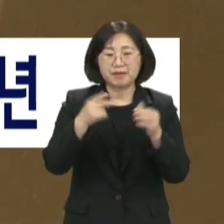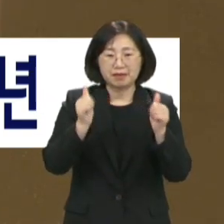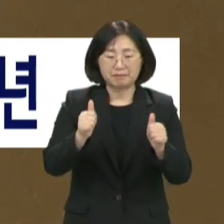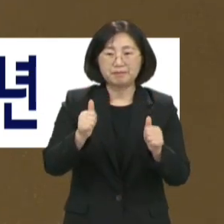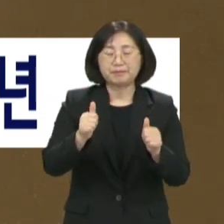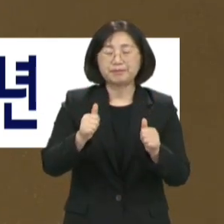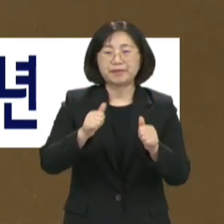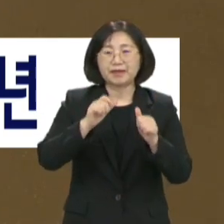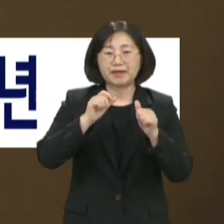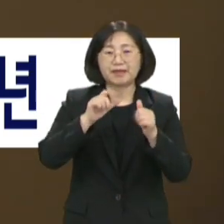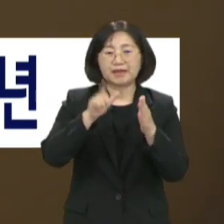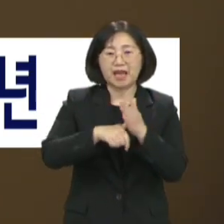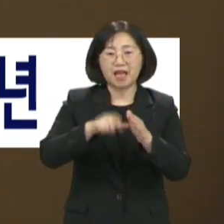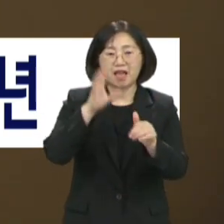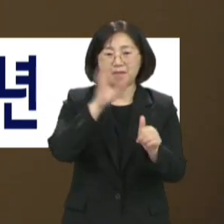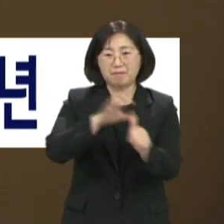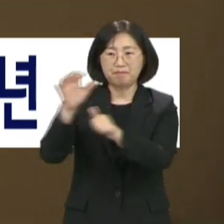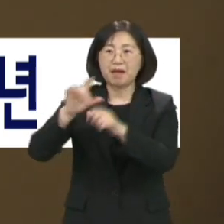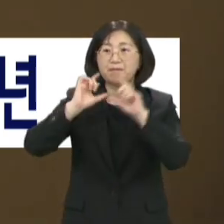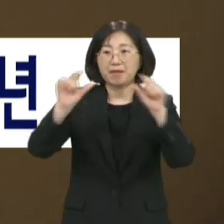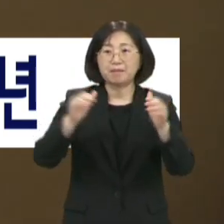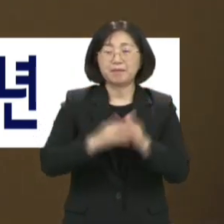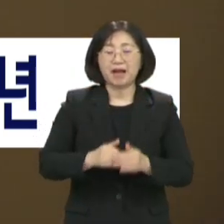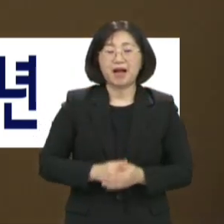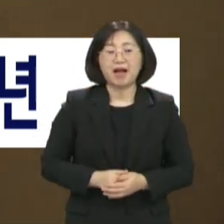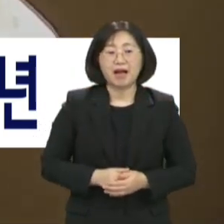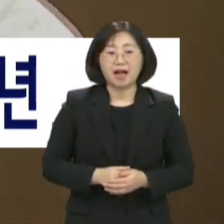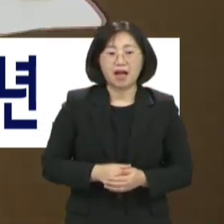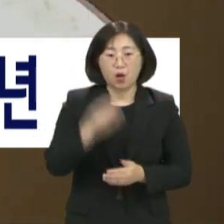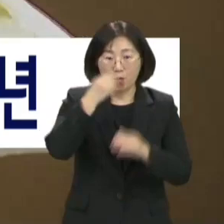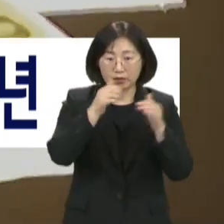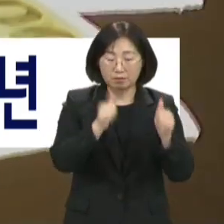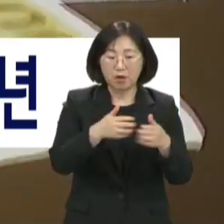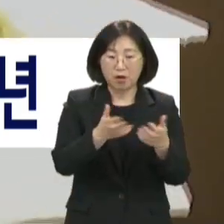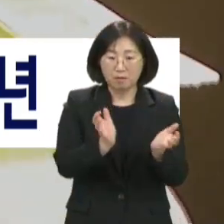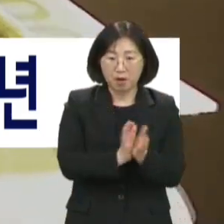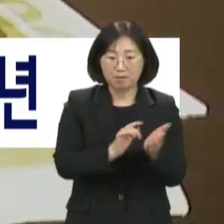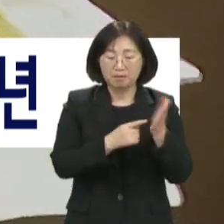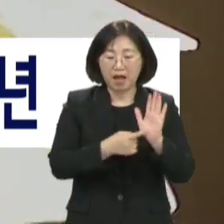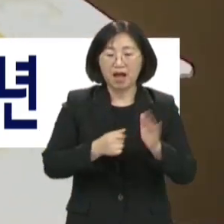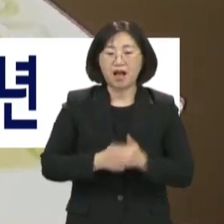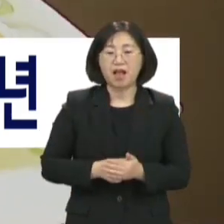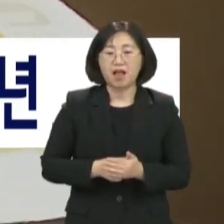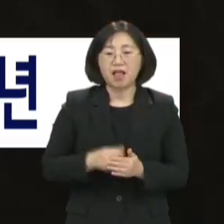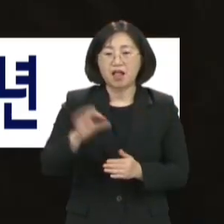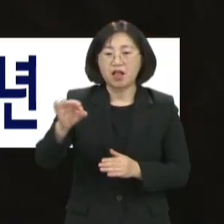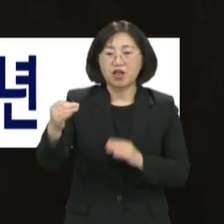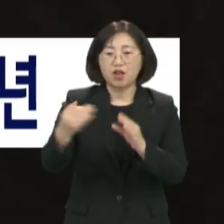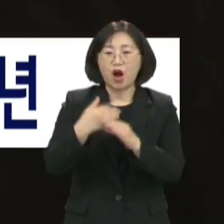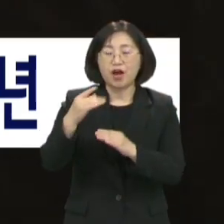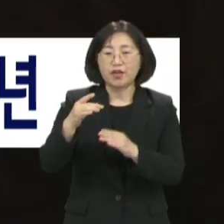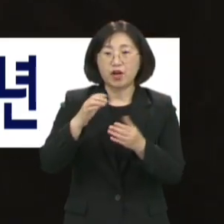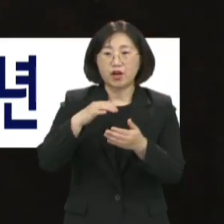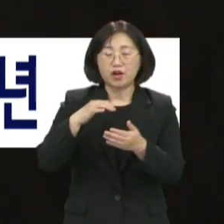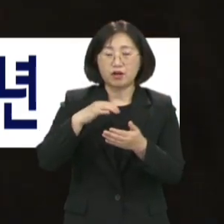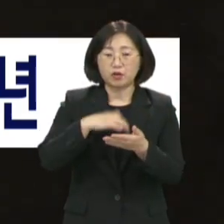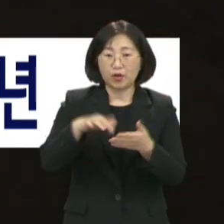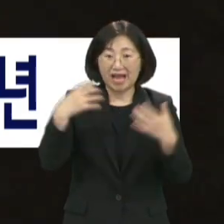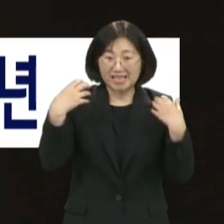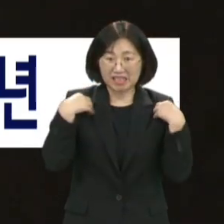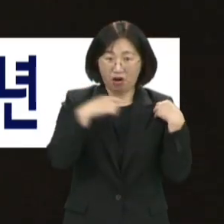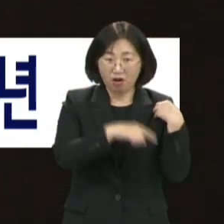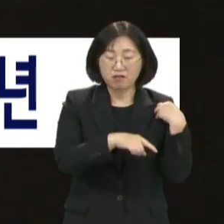실령 선고받았습니다 대전고법 제 3 형사부는 뇌물 등의 혐의로 기소된 전 통계청 6급 공무원과 인쇄